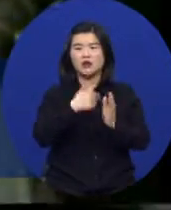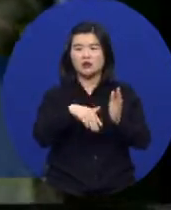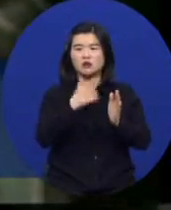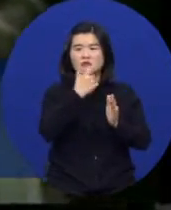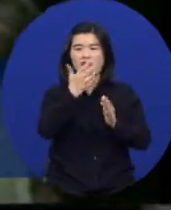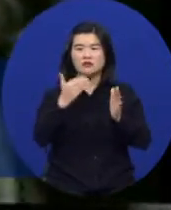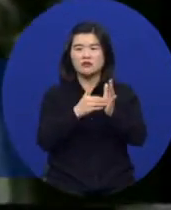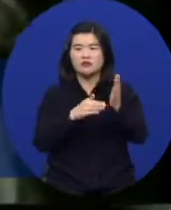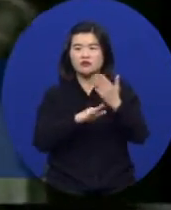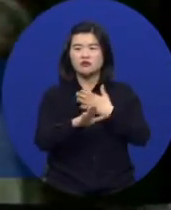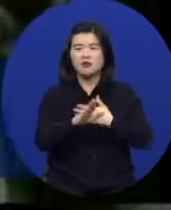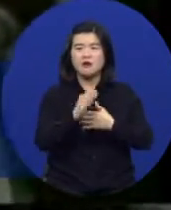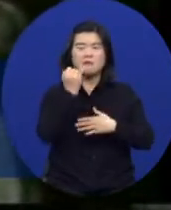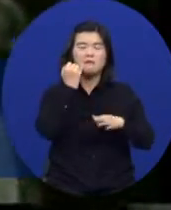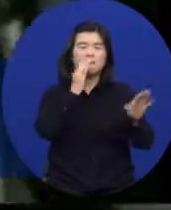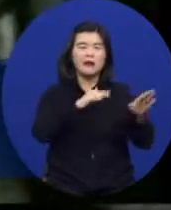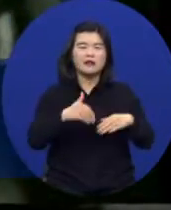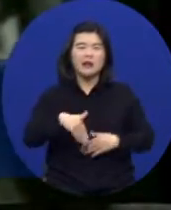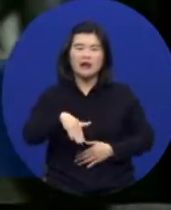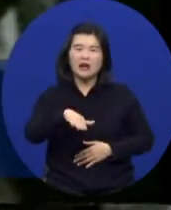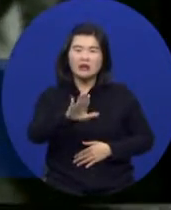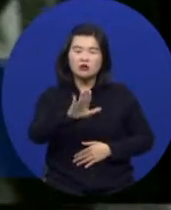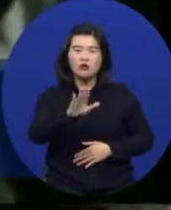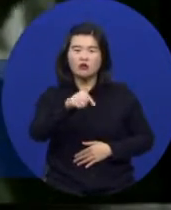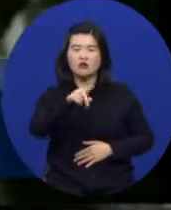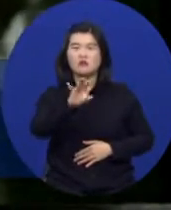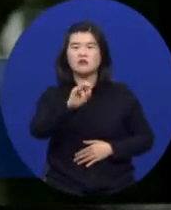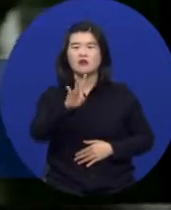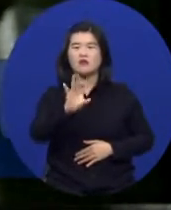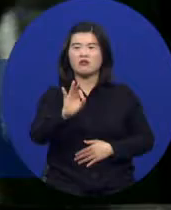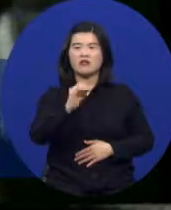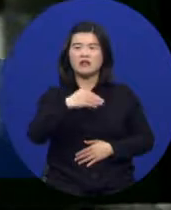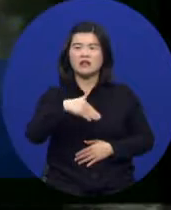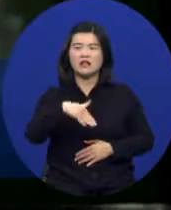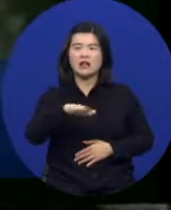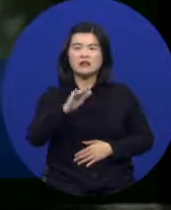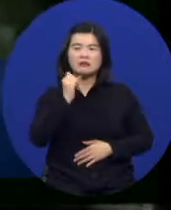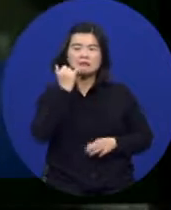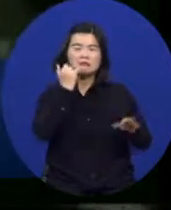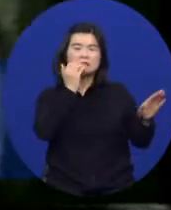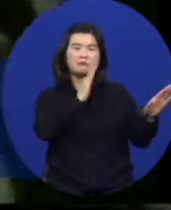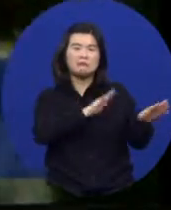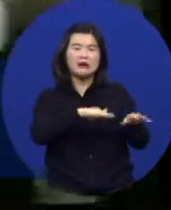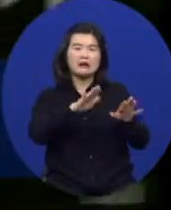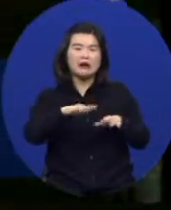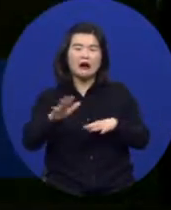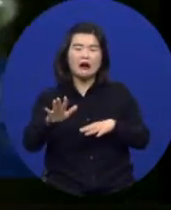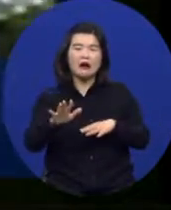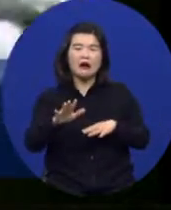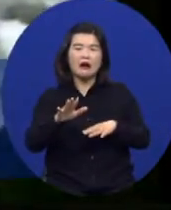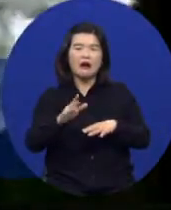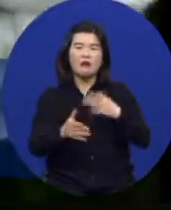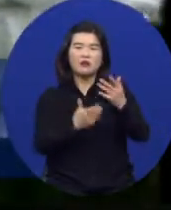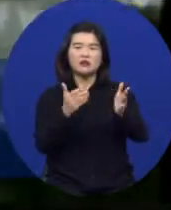갔으니까 화장으로 가다 보니 가가지고 뭐 바다에 김녕으로도 가더라고요.